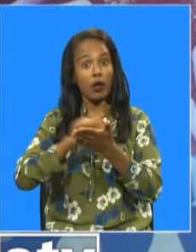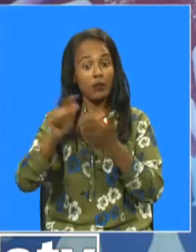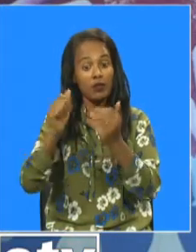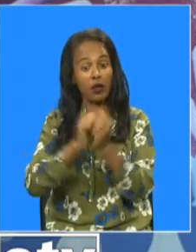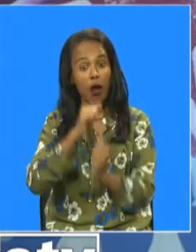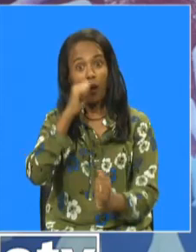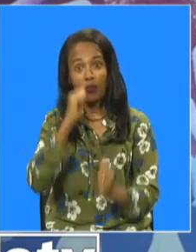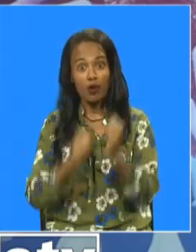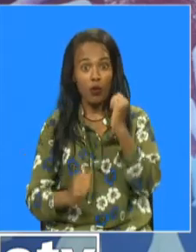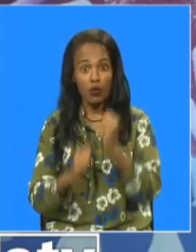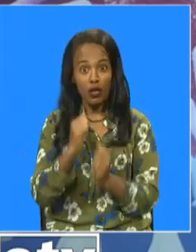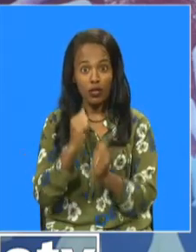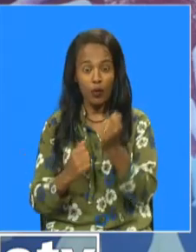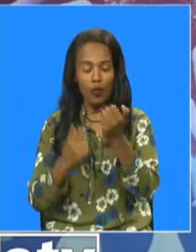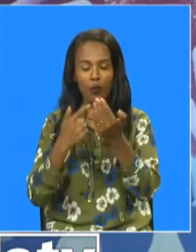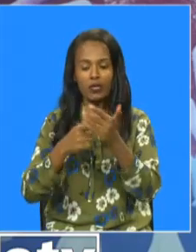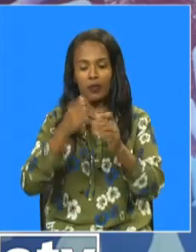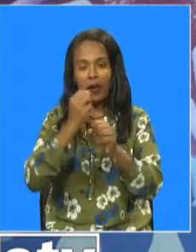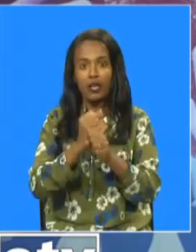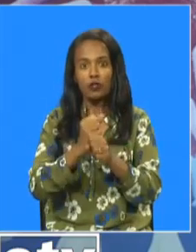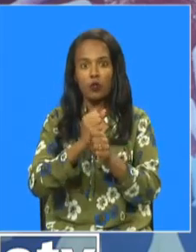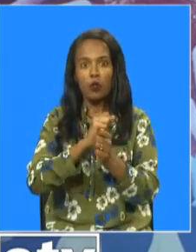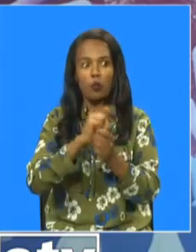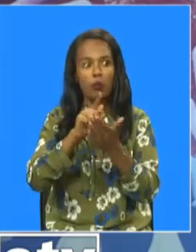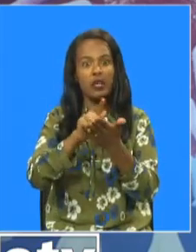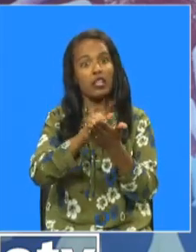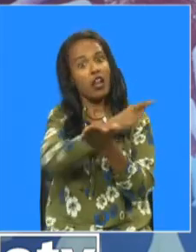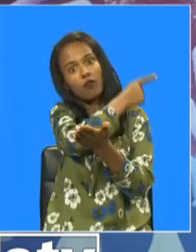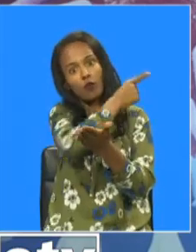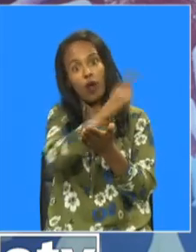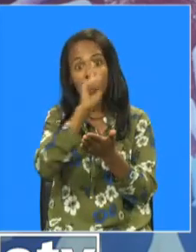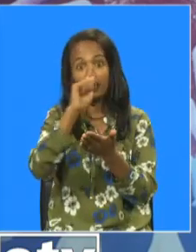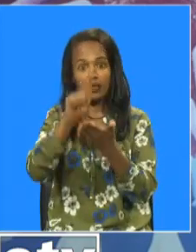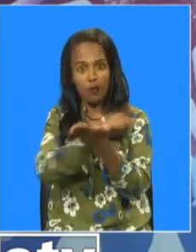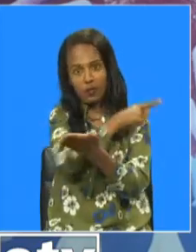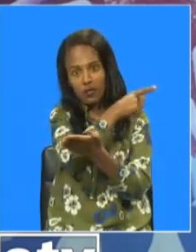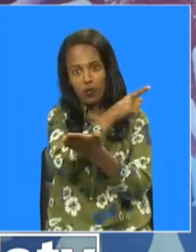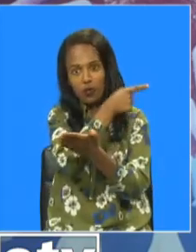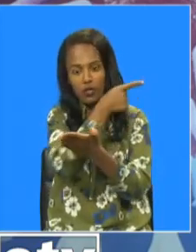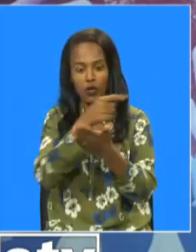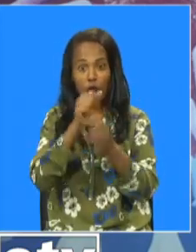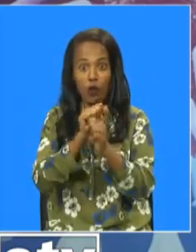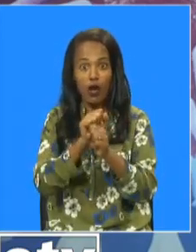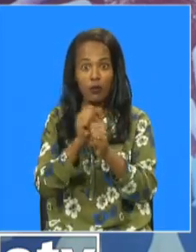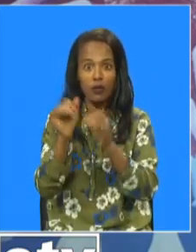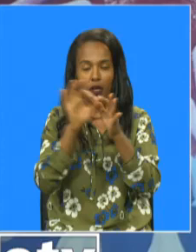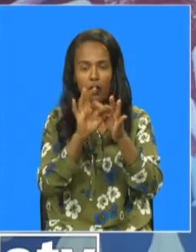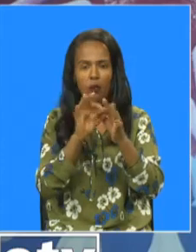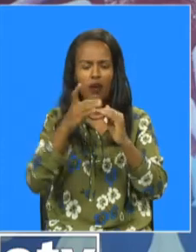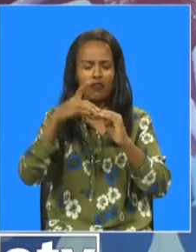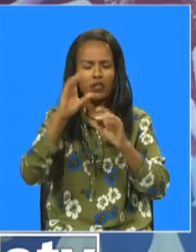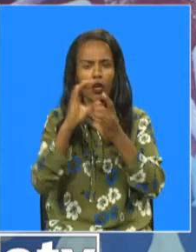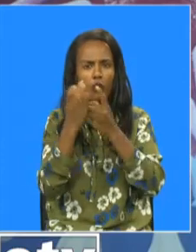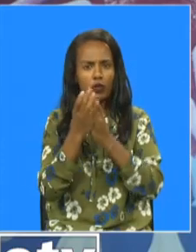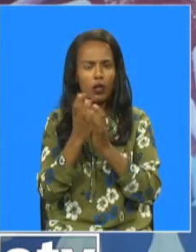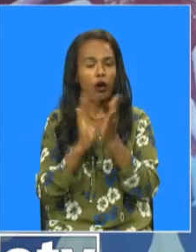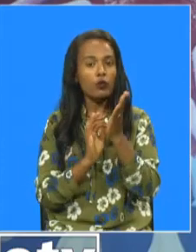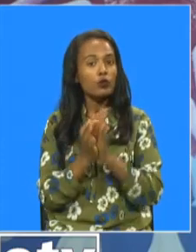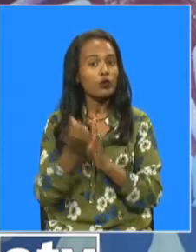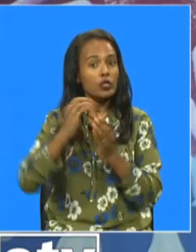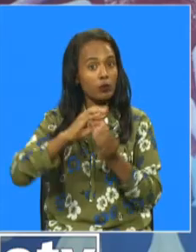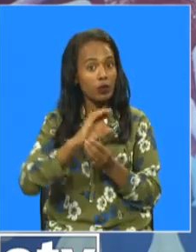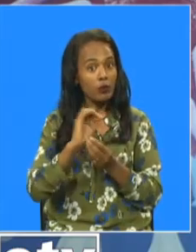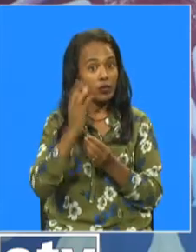እንኳን ብናነጻጽረው በዚህ በያዝነው ወይም ደግሞ ባሳለፍነው አንድ ሳምንት ውስጥ ከወዳኛው ሳምንት ጋር ስናነጻጽር በከፍተኛ ሁኔታ ቁጥሩ የጨመረበት እና